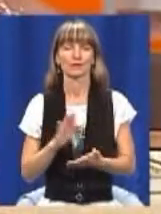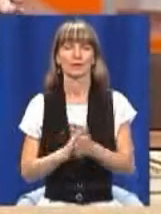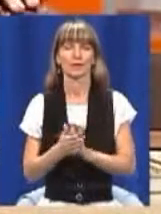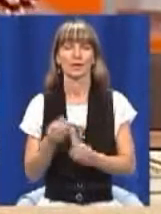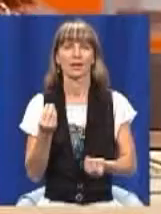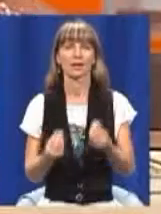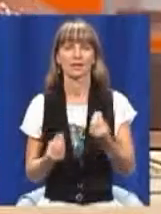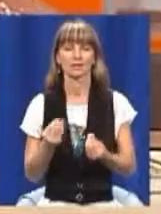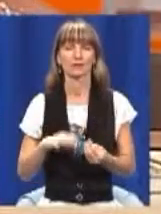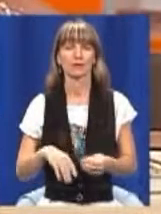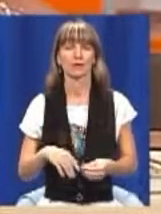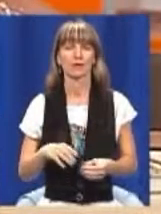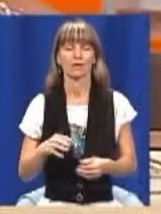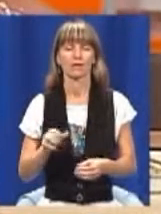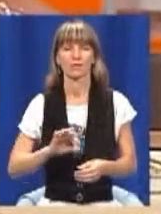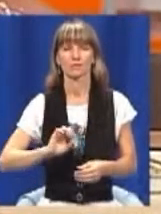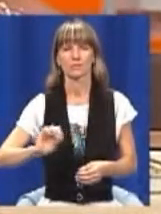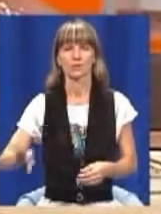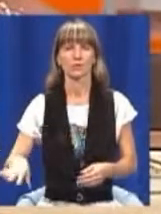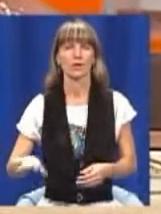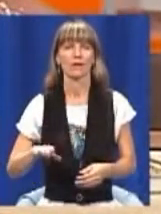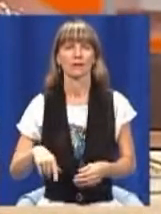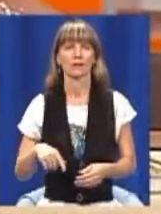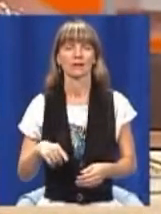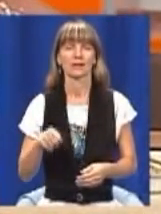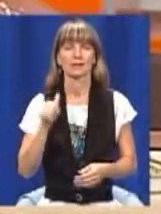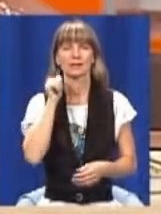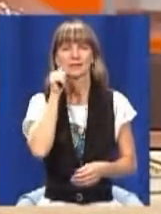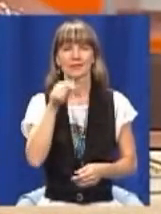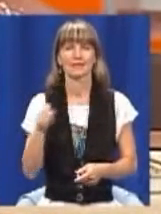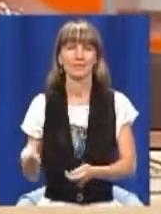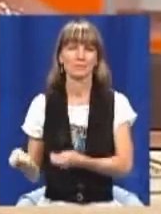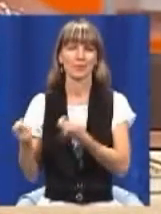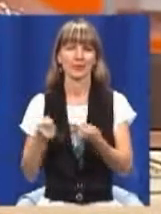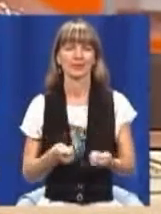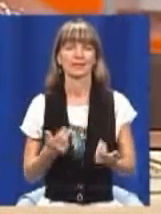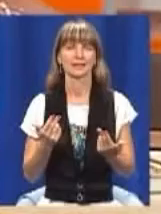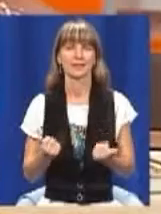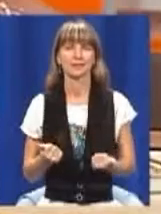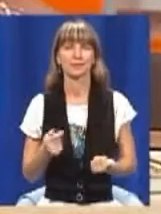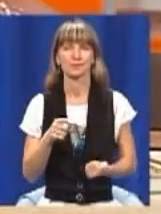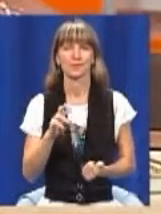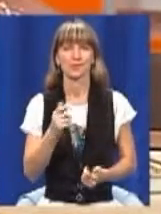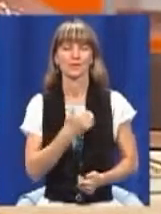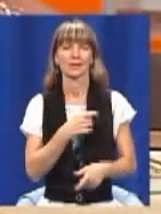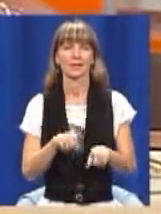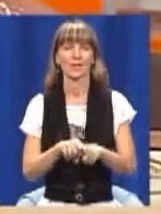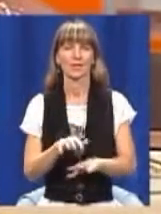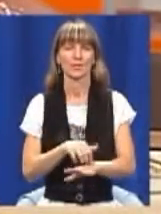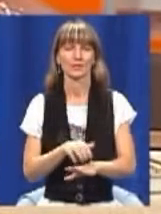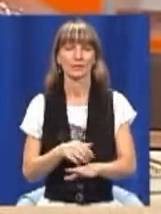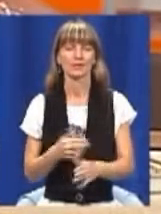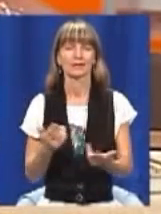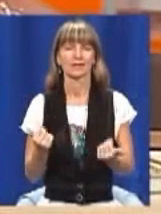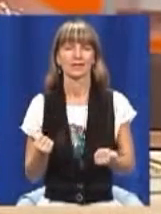просто поклав десь там м'ячик подалі від нього, а він взяв і тобі його назад приніс. Так. Ти б хотіла собі такого котика?